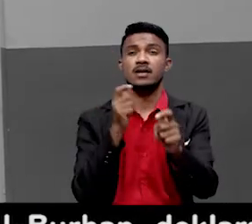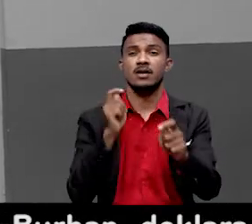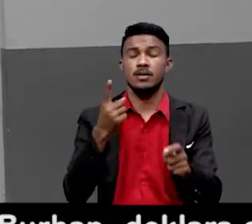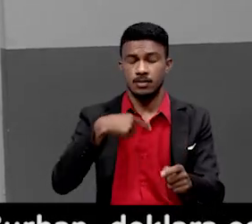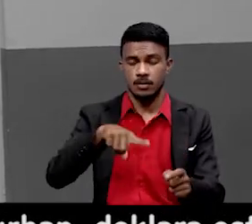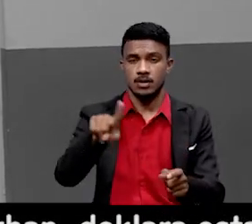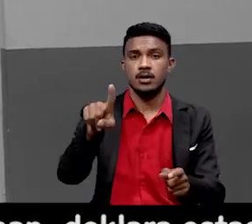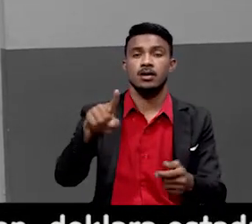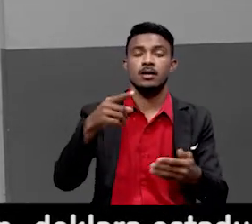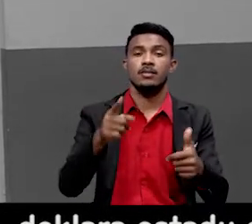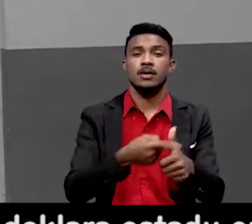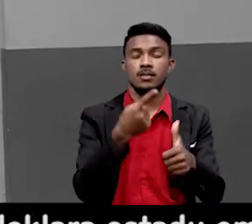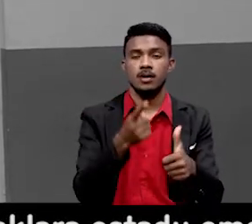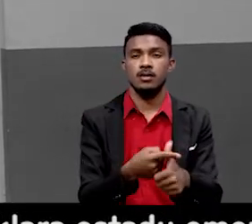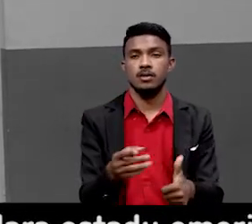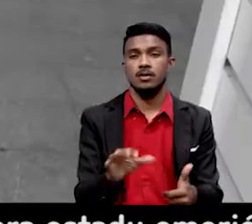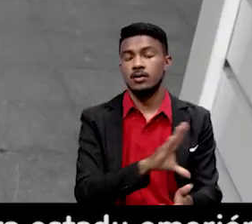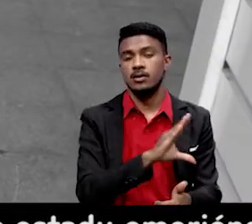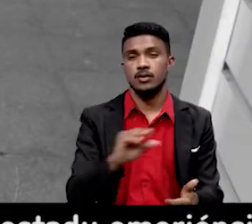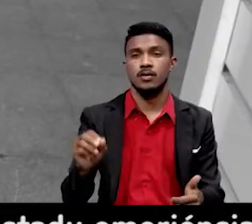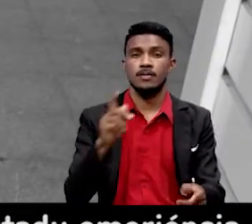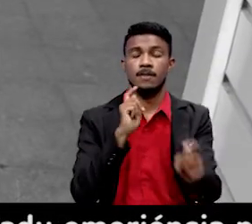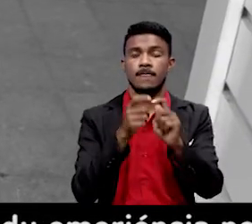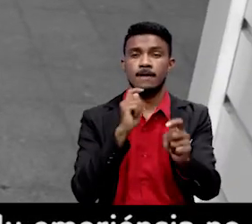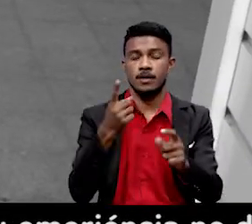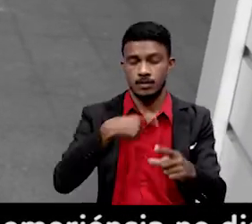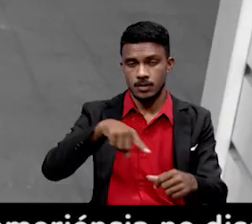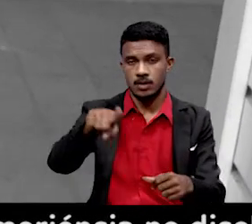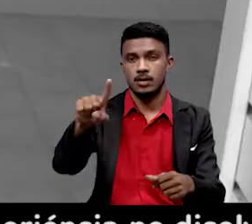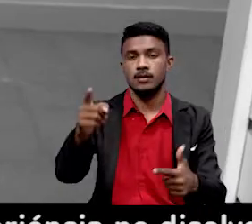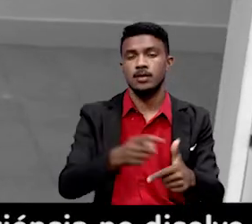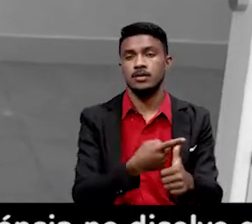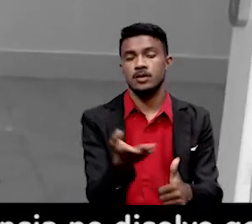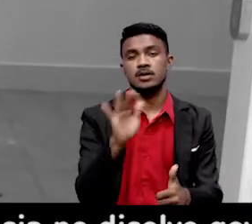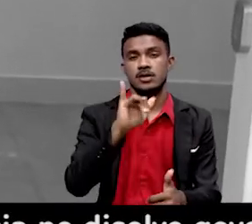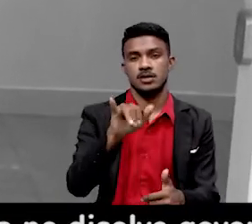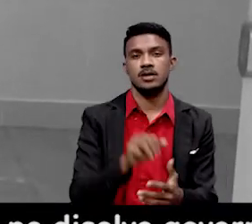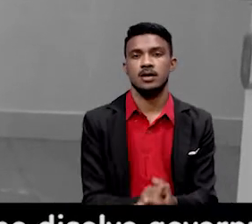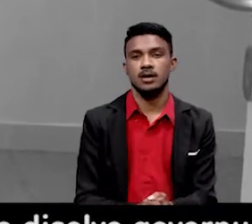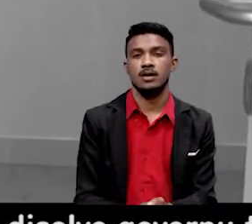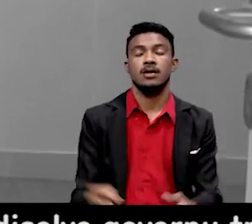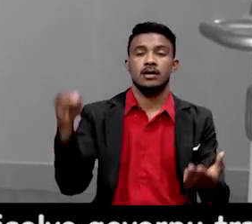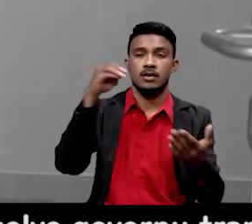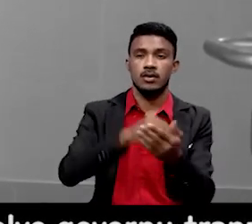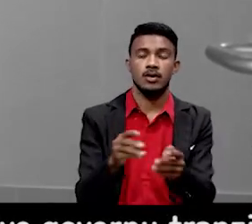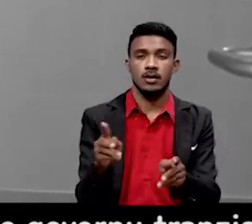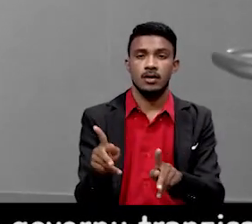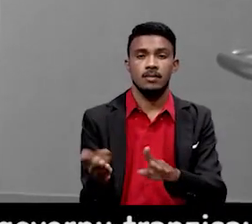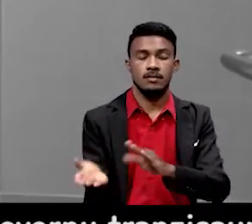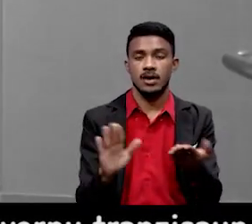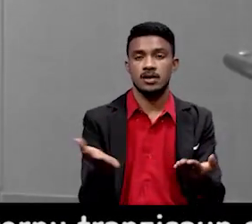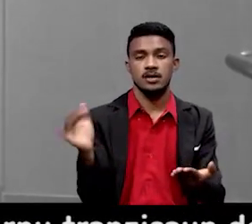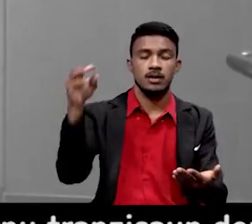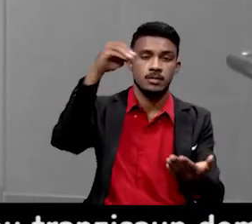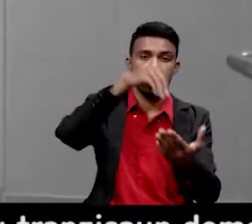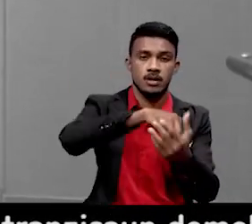o pasti hinu nebe mak kal ba uluka nakari nebe sira tawana mate serne balu helaran nebe